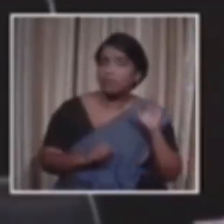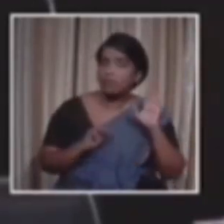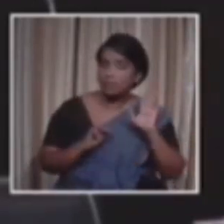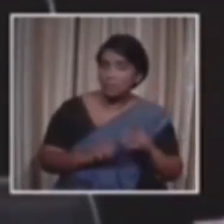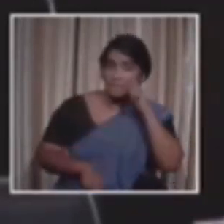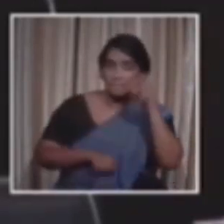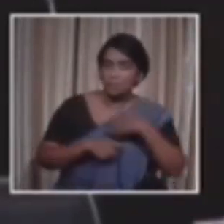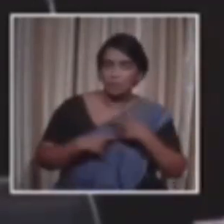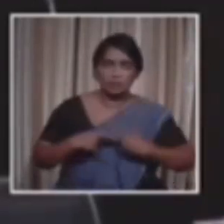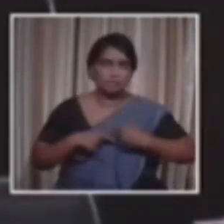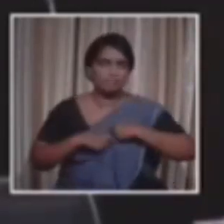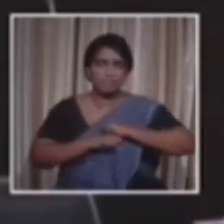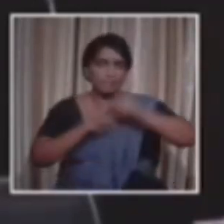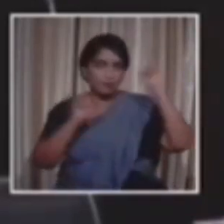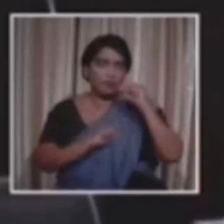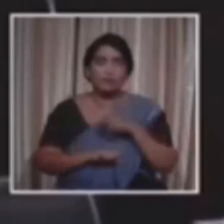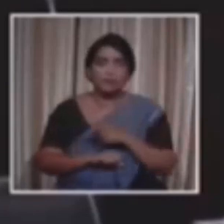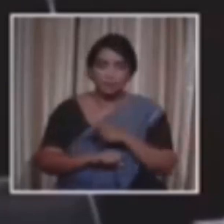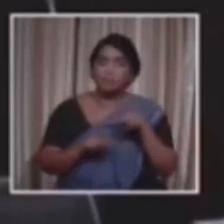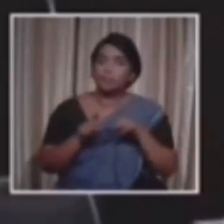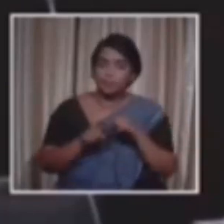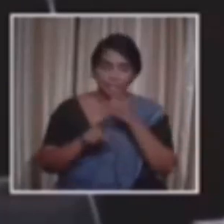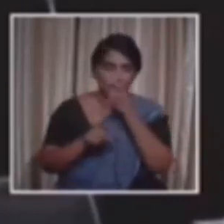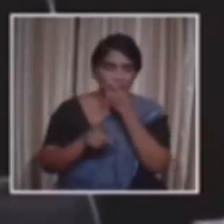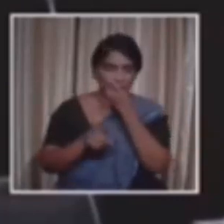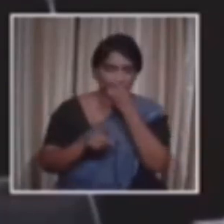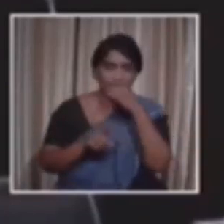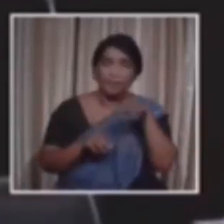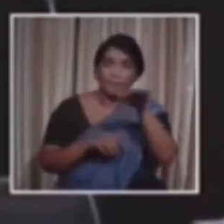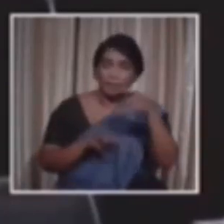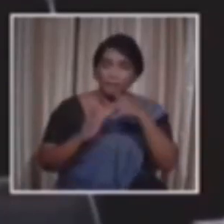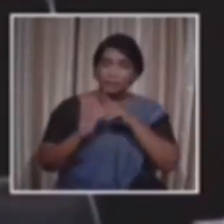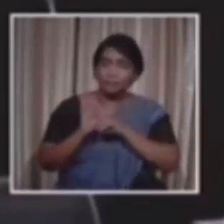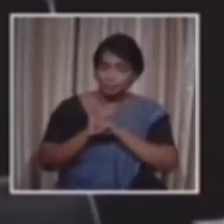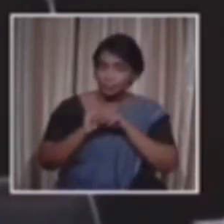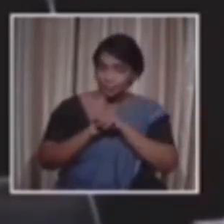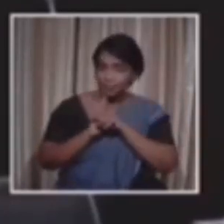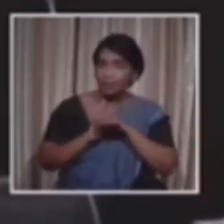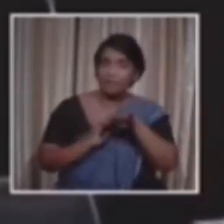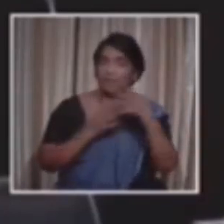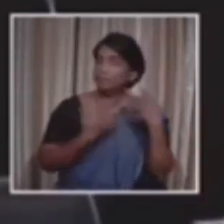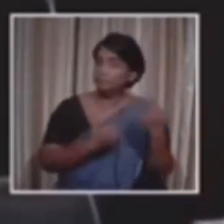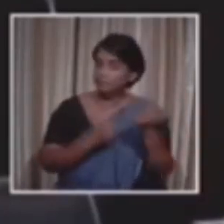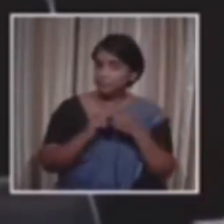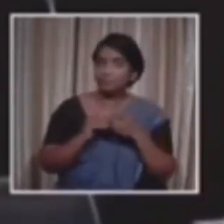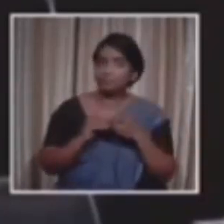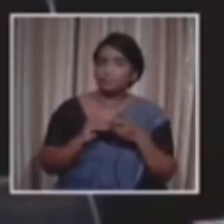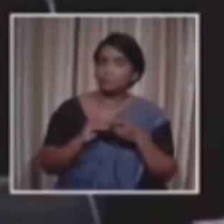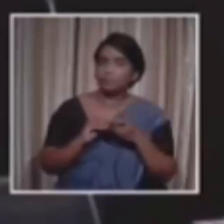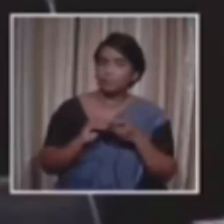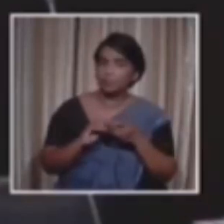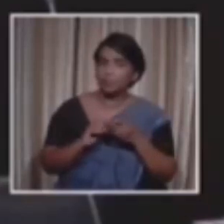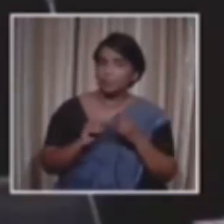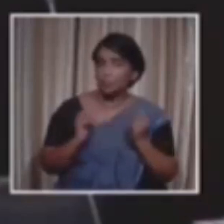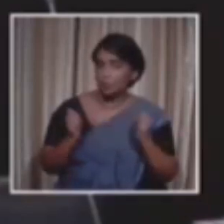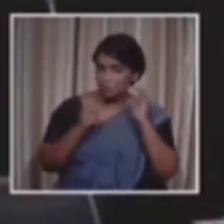யாழ்ப்பாணத்திலே ஊர்காவத்துறையிலே காணி எடுப்பதற்கான முஸ்தீப்புகள் இருக்கின்றன. இவைகளையெல்லாம் செய்து கொண்டிருக்கின்ற போது